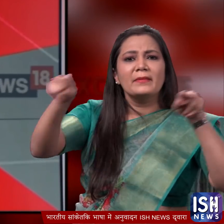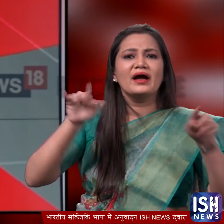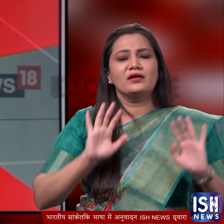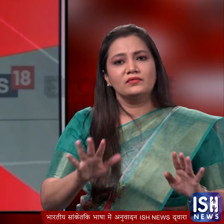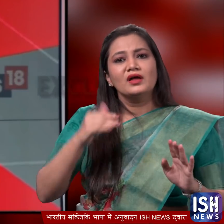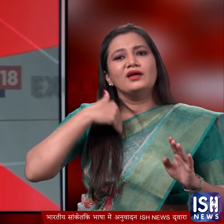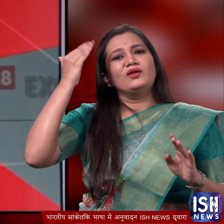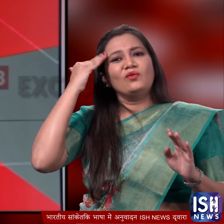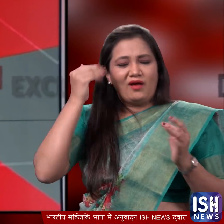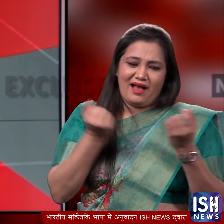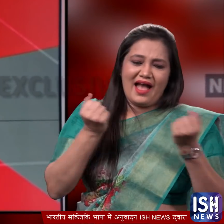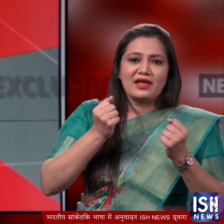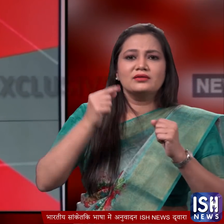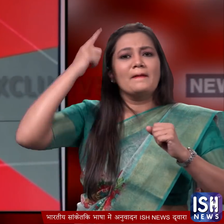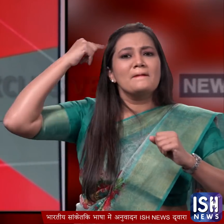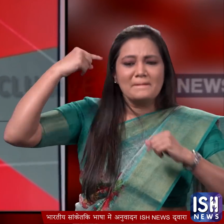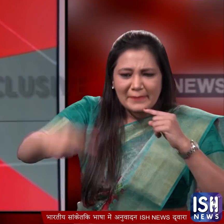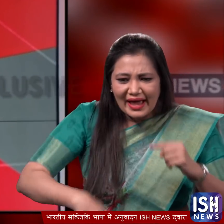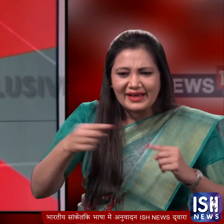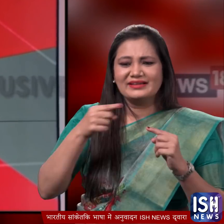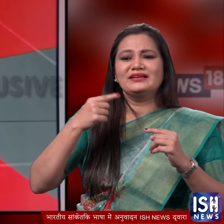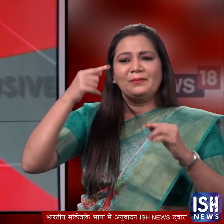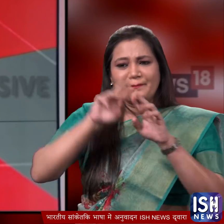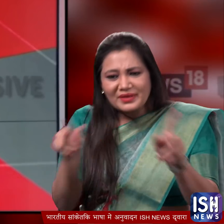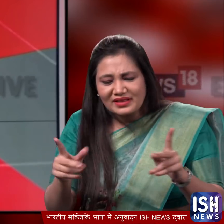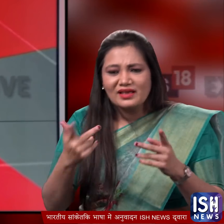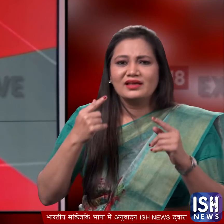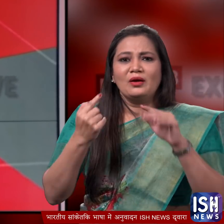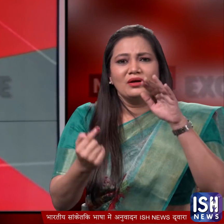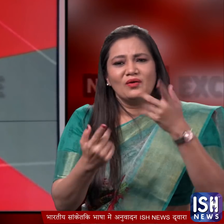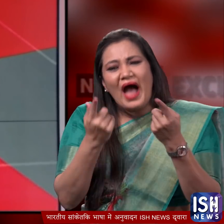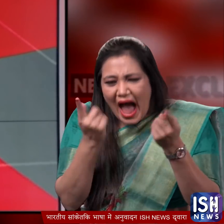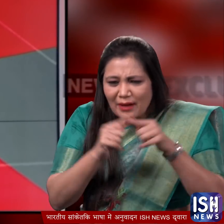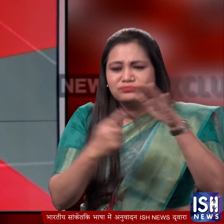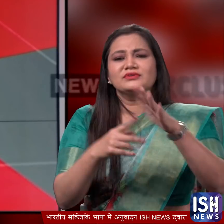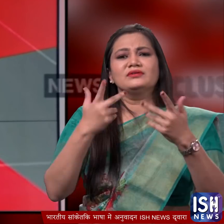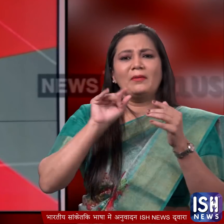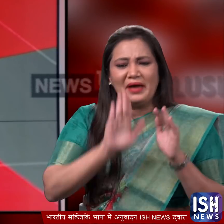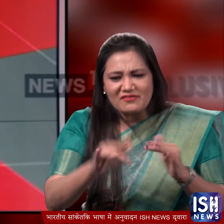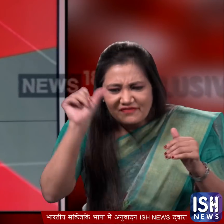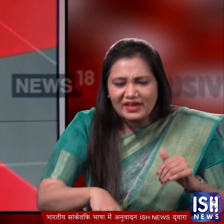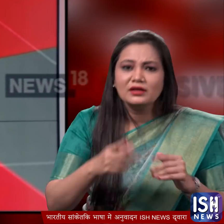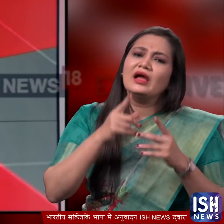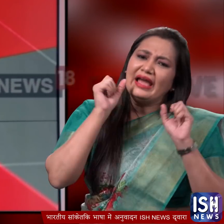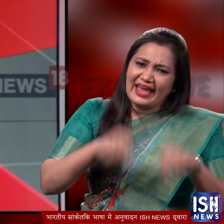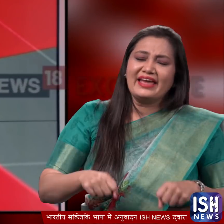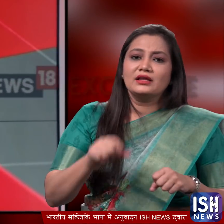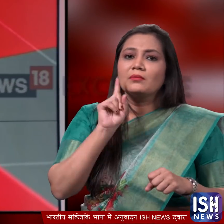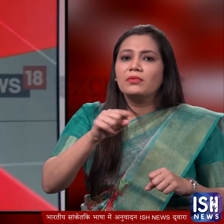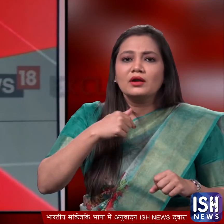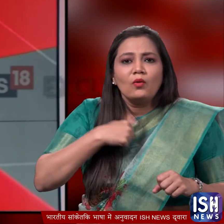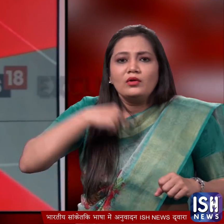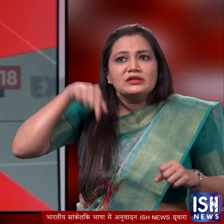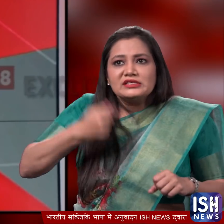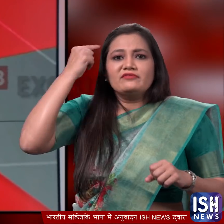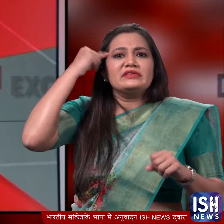गाड़ी चलाने वाले हर आदमी को मालूम होता है कि टायर फटने या ब्रेक फेल होने जैसी दिक्कत कहीं भी कभी भी हो सकती है। फिर हमारे